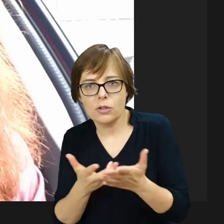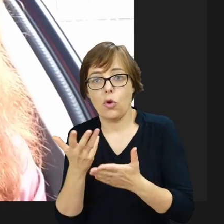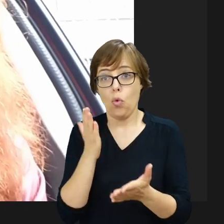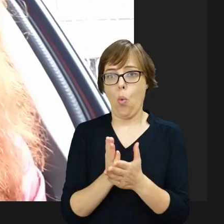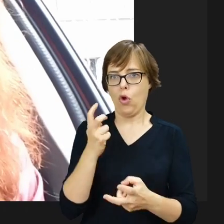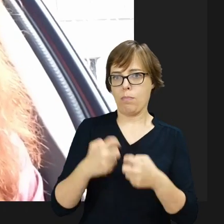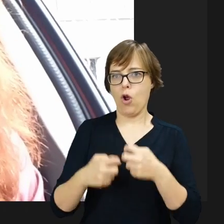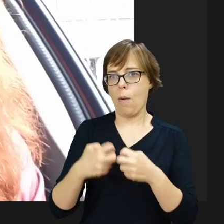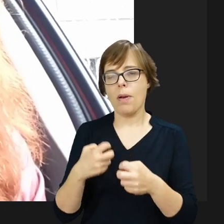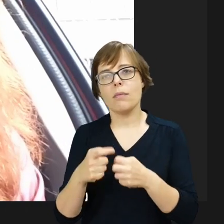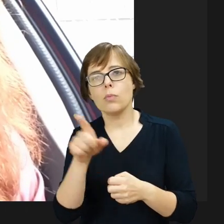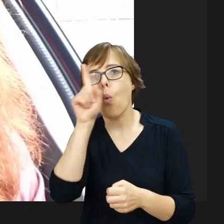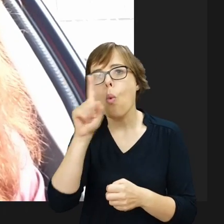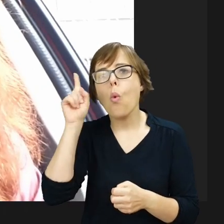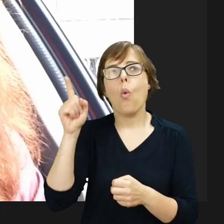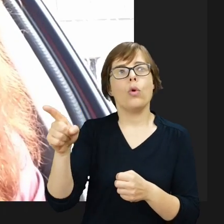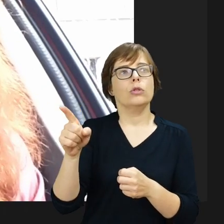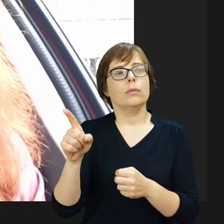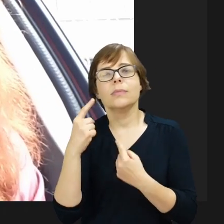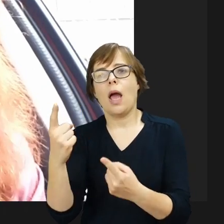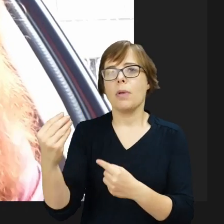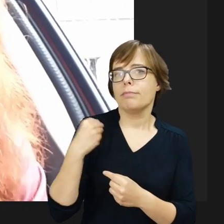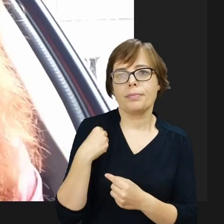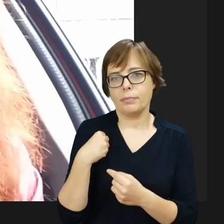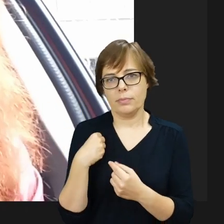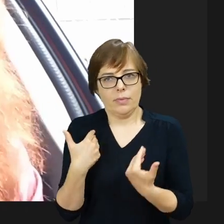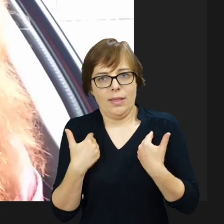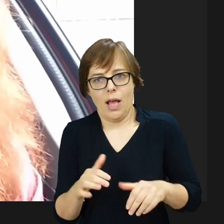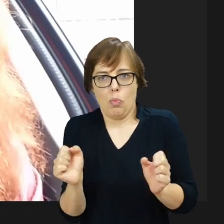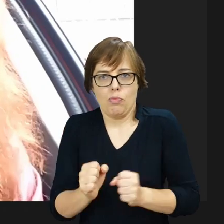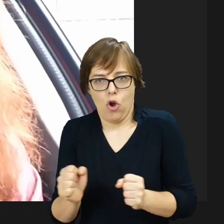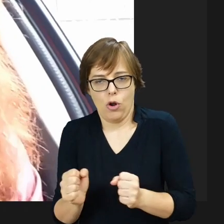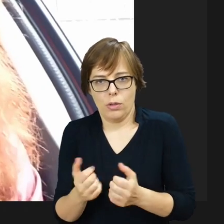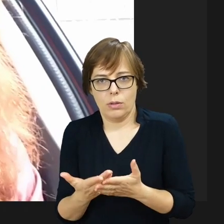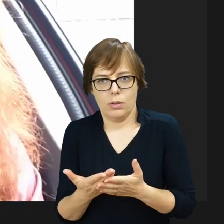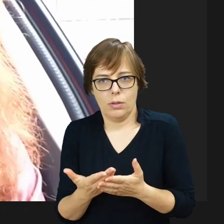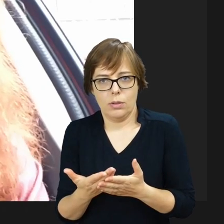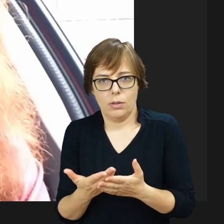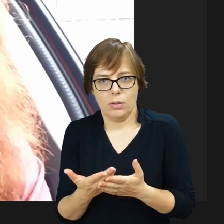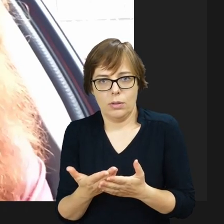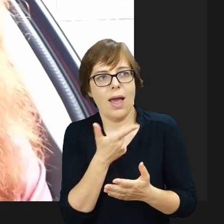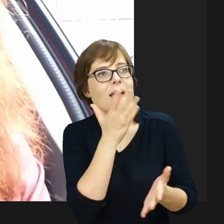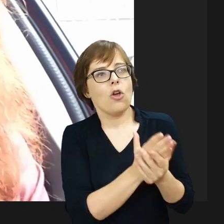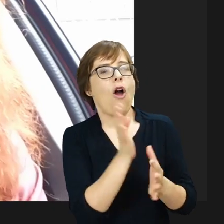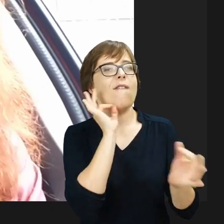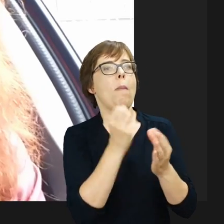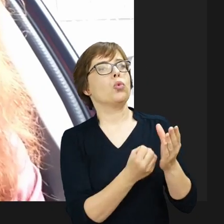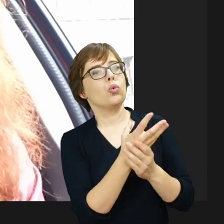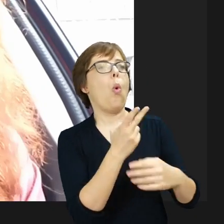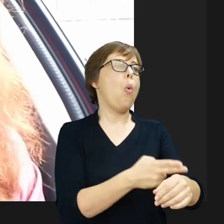które sygnaliści przynoszą, też narażając się, ponieważ w Polsce nie ma prawnej